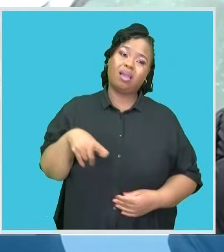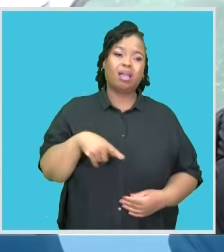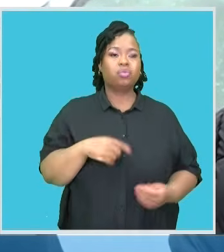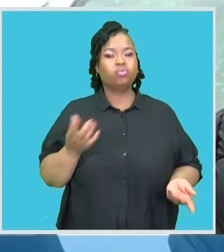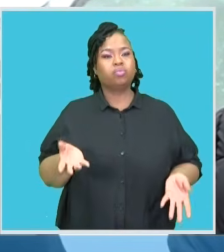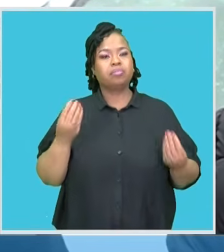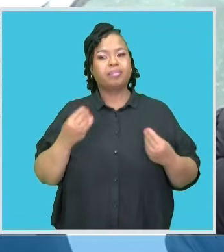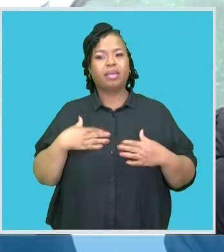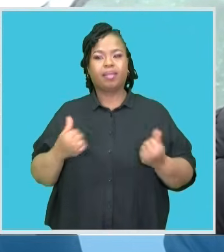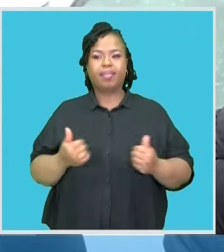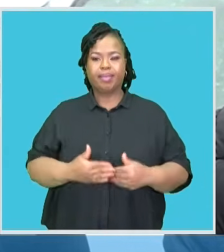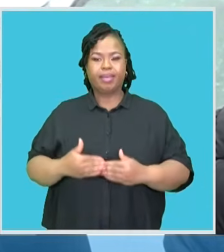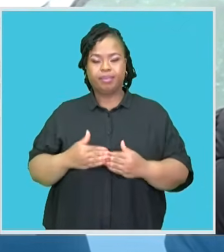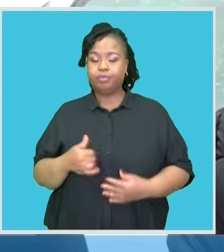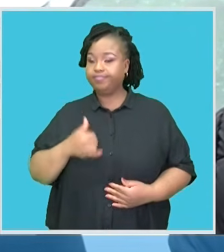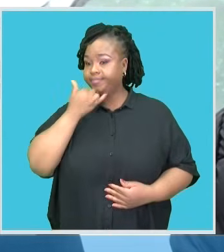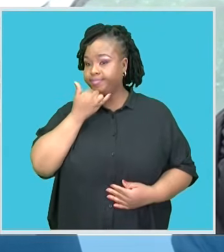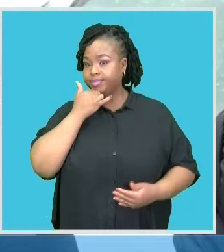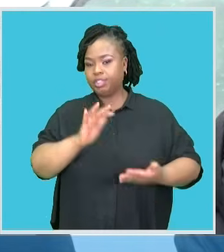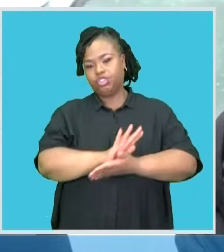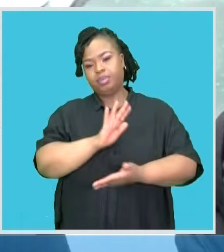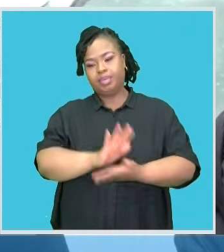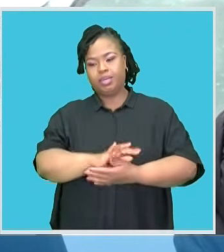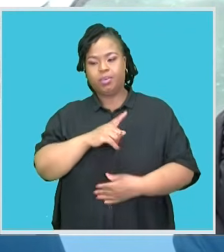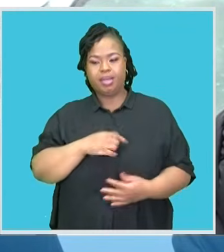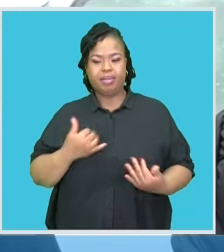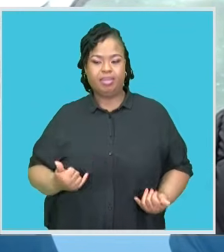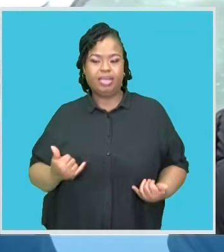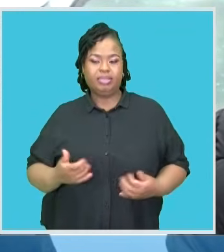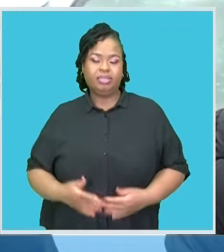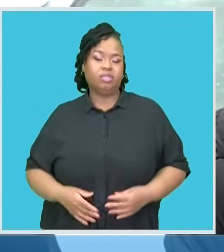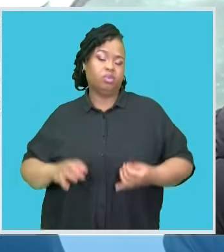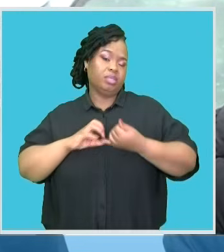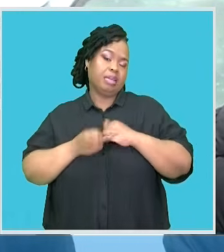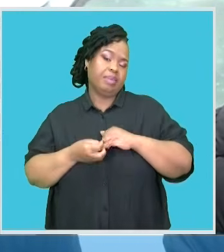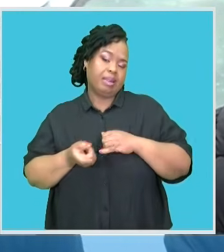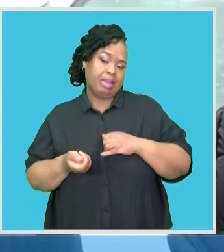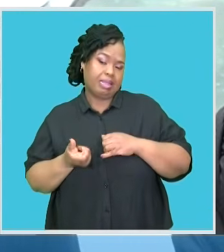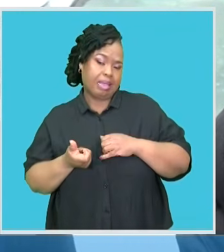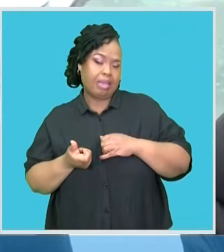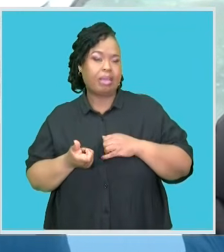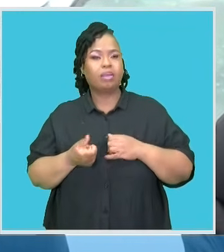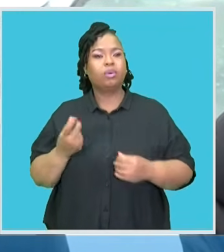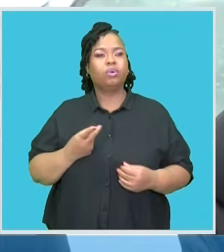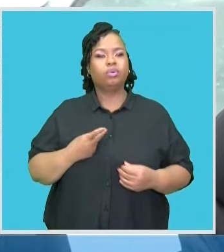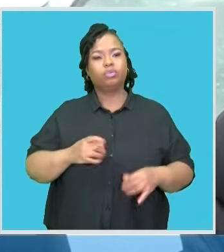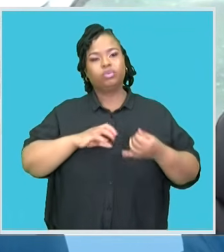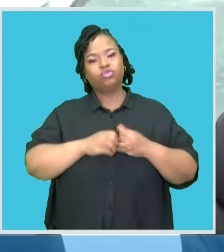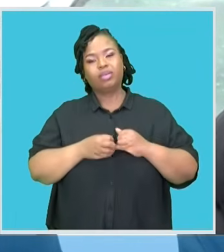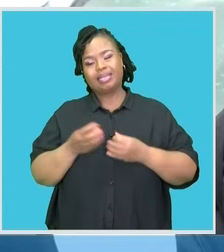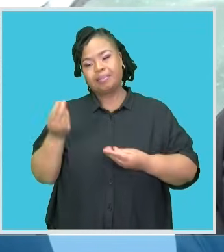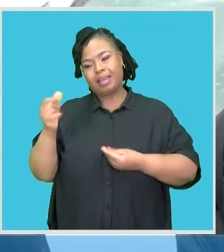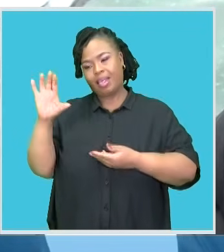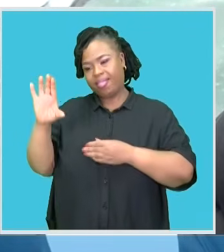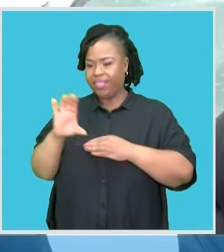beya kwezomtholampilo. Sijabule kakhulu ukuthi nokho namhlanje sizamileke ngokuncanyanyana ugcunswana lemali